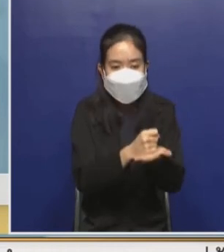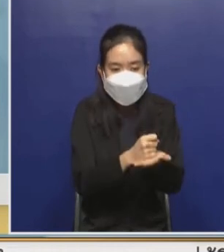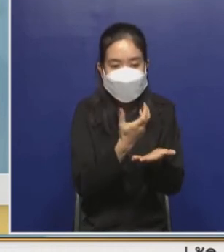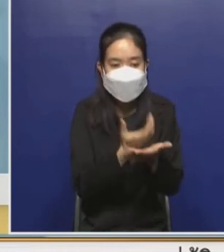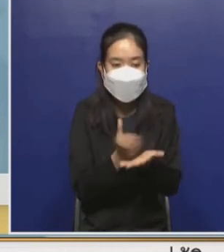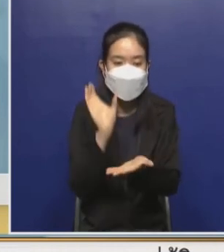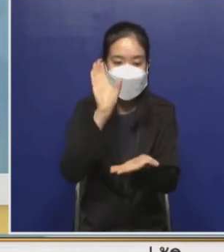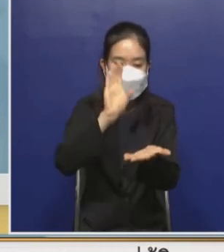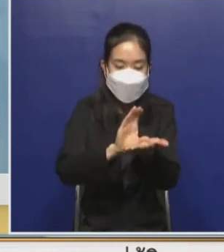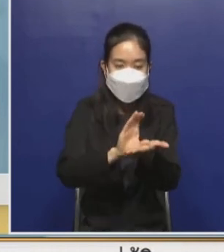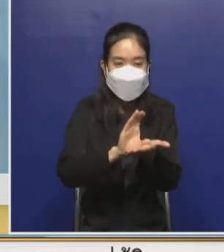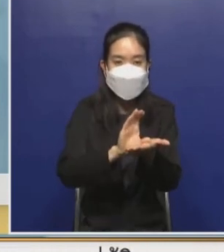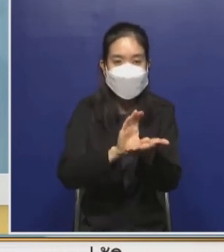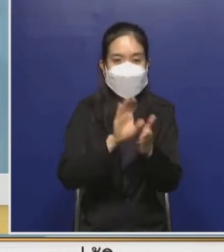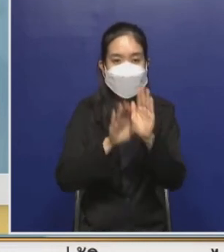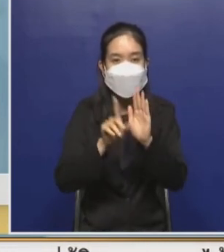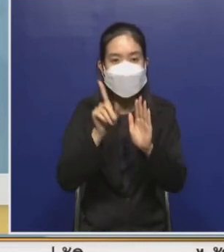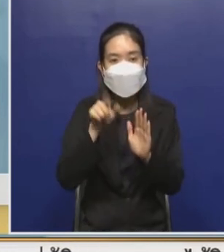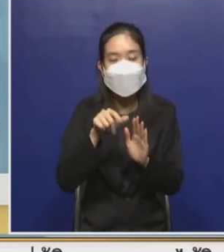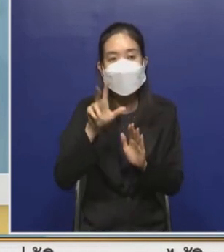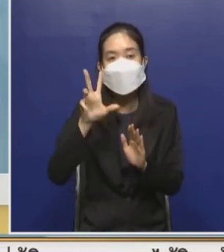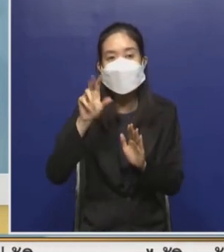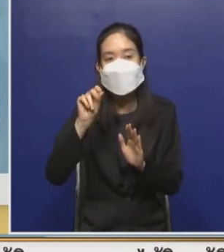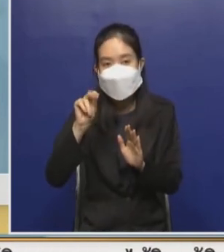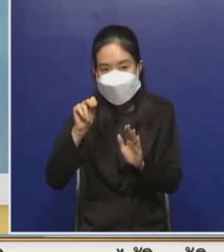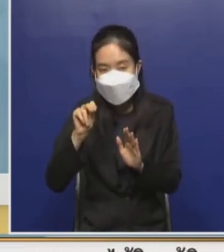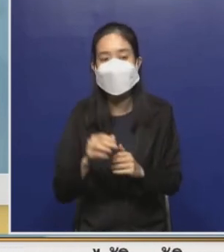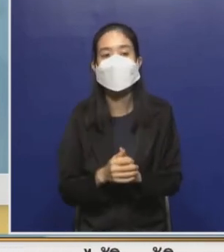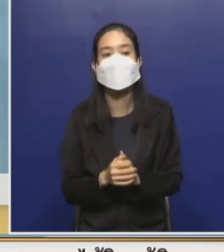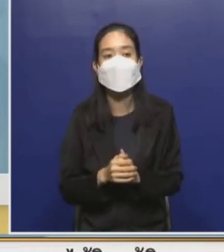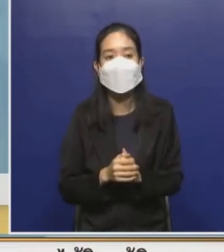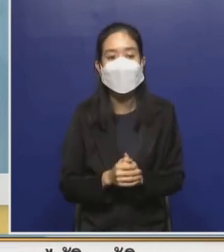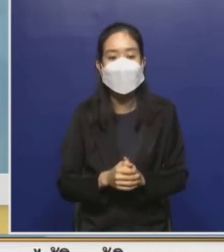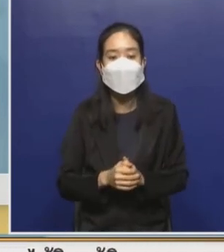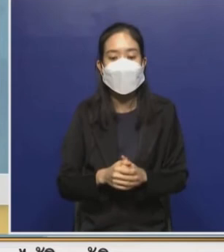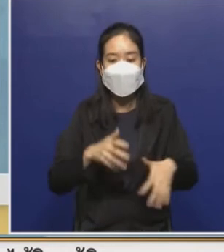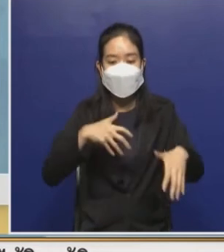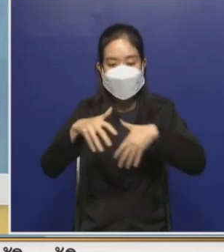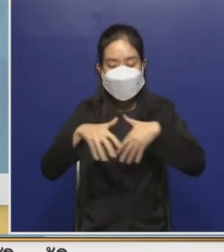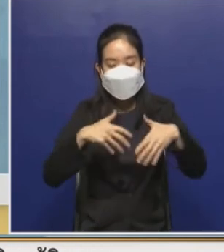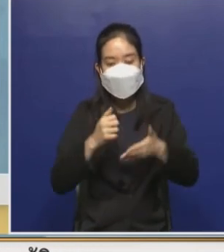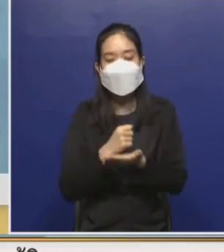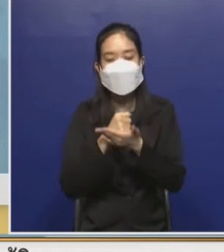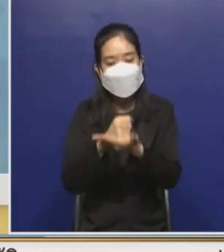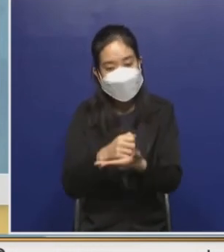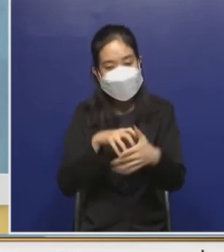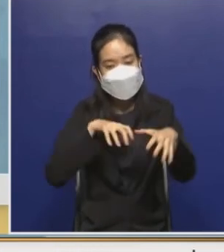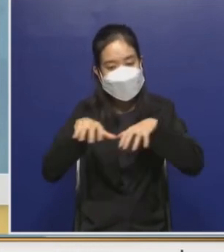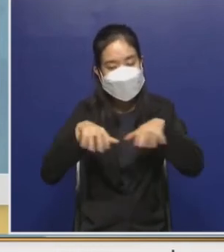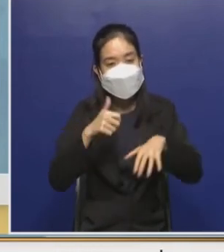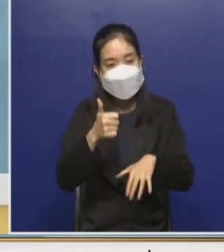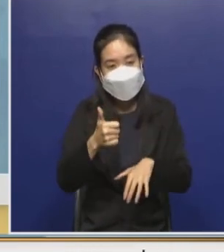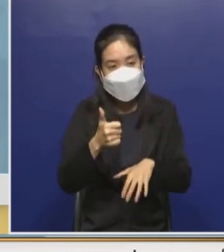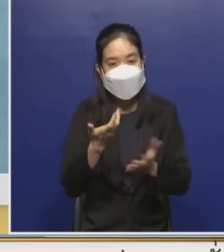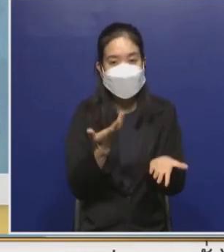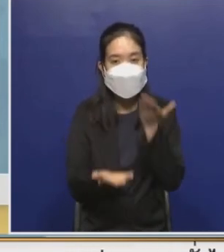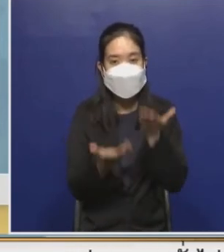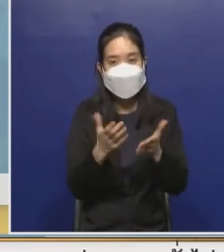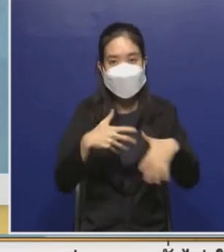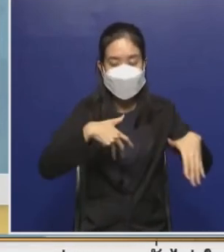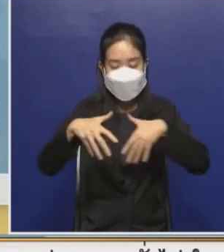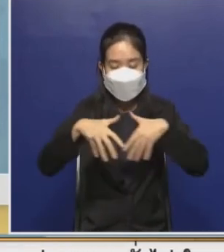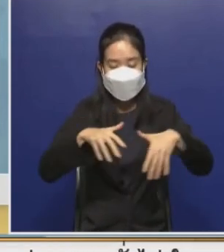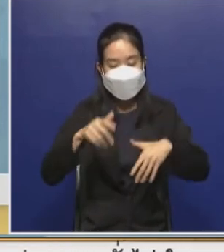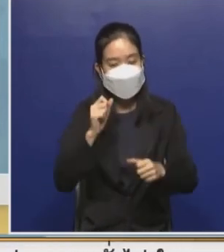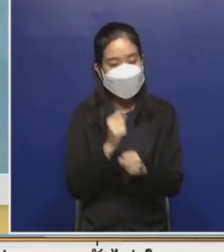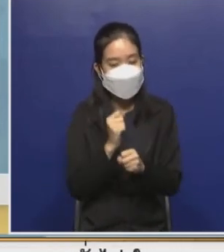ร้อยละ 30 ให้กภมิภาคและท้องผินเป็ผู้จัทำงบประมาณเพื่ทจะสรางรายได้และผลิตภาพให้กัประชาชนใ